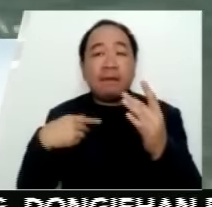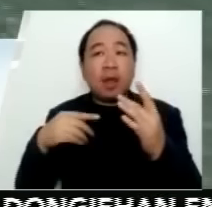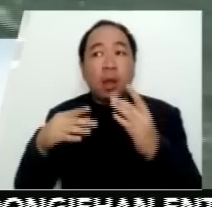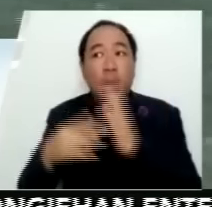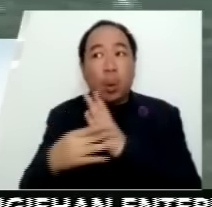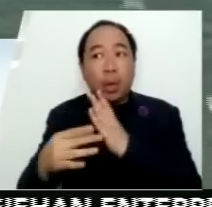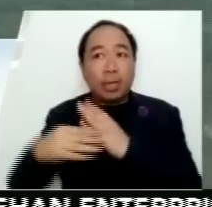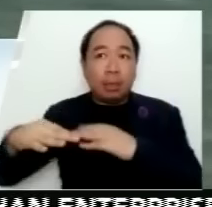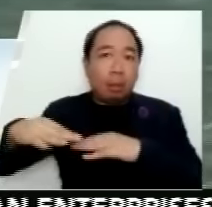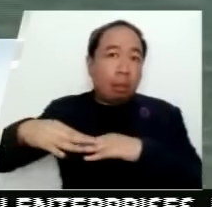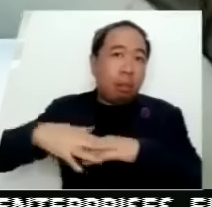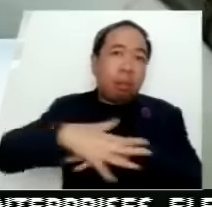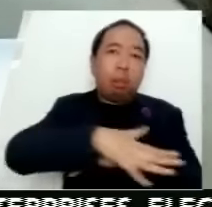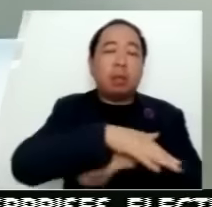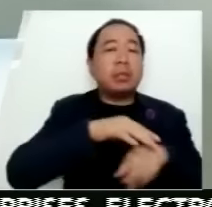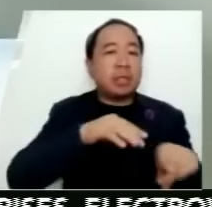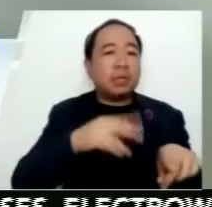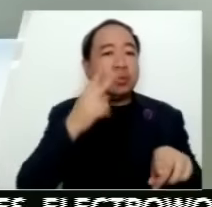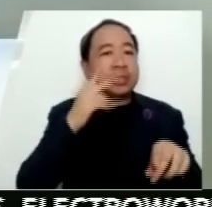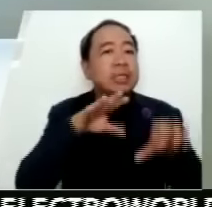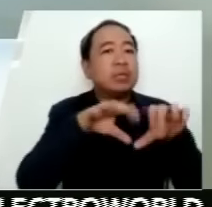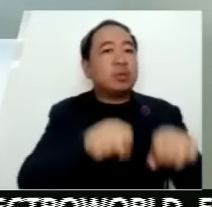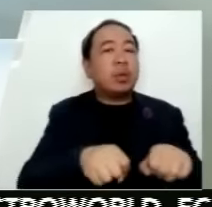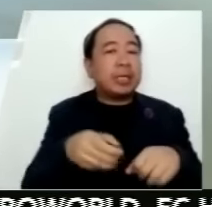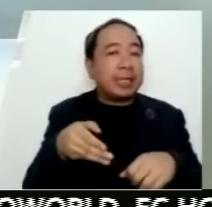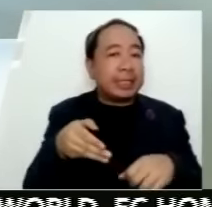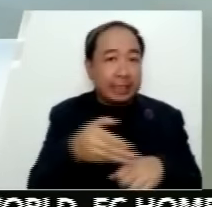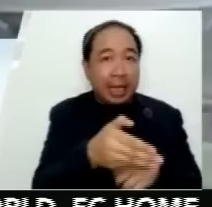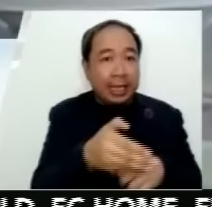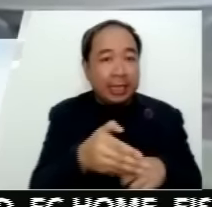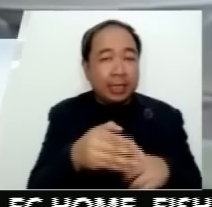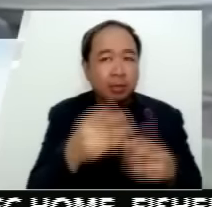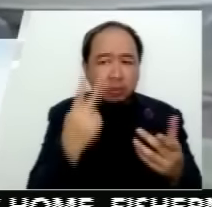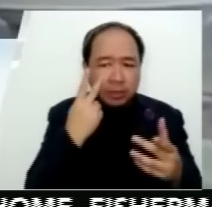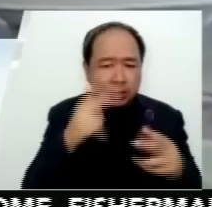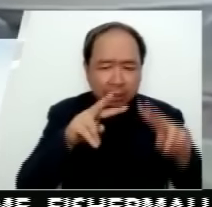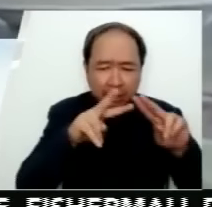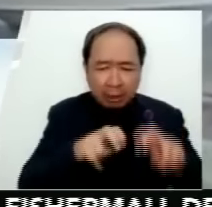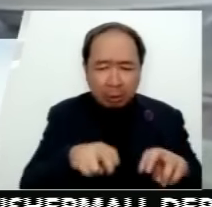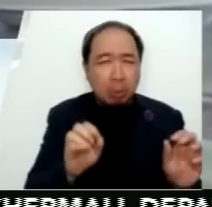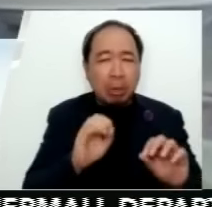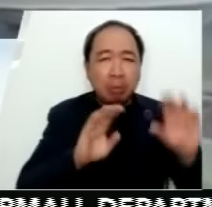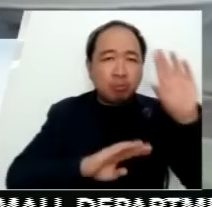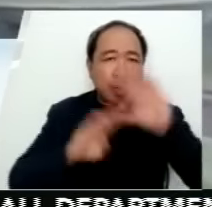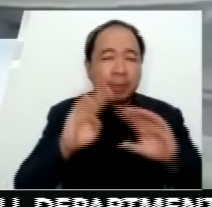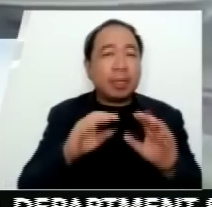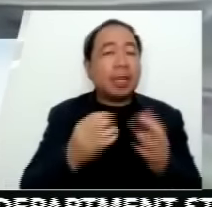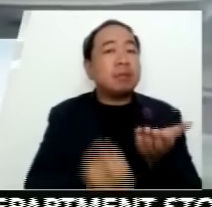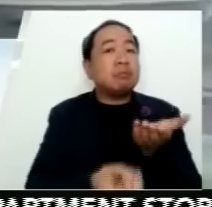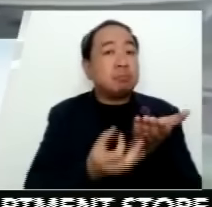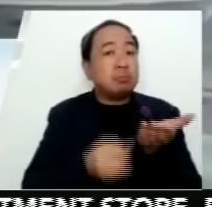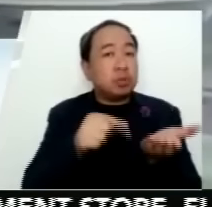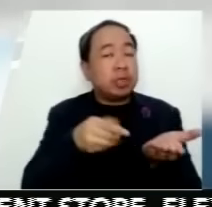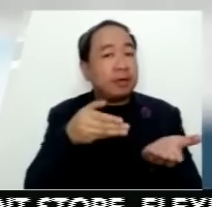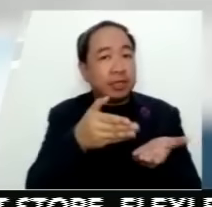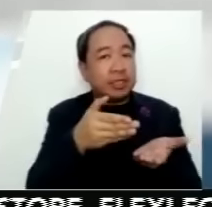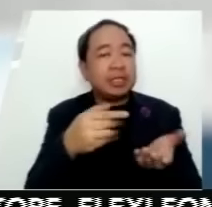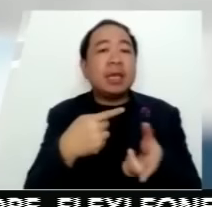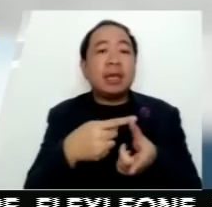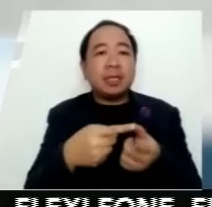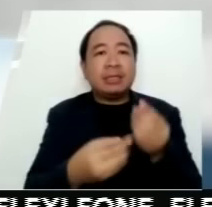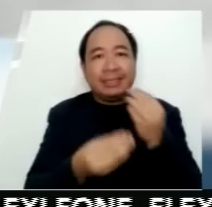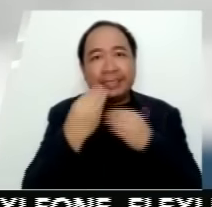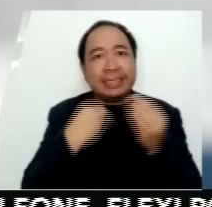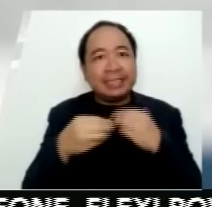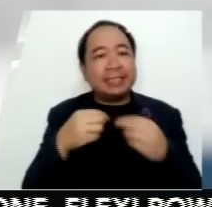ng isda at saka sinuri. At nang wala raw na obserbahang problema, niluto at pinagsaluhan ito ng BIFAR. Sa